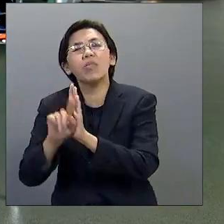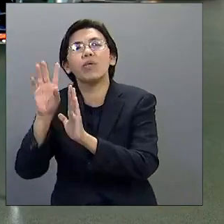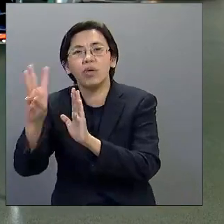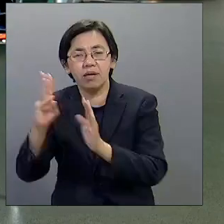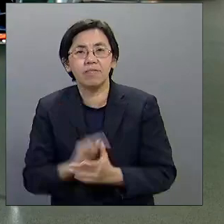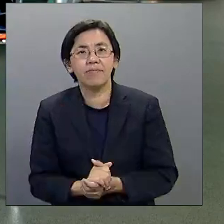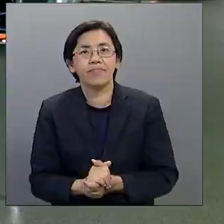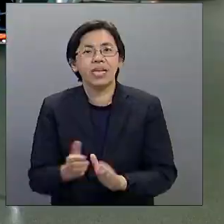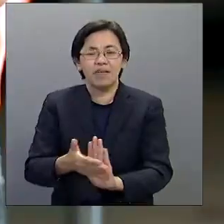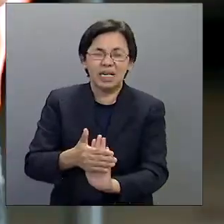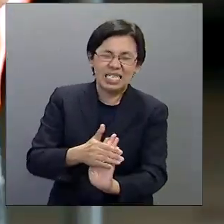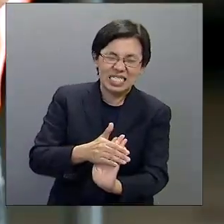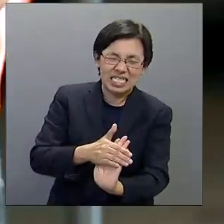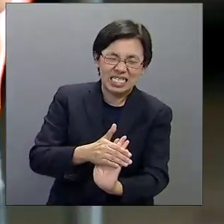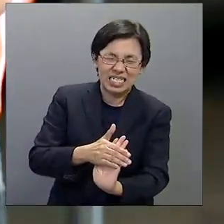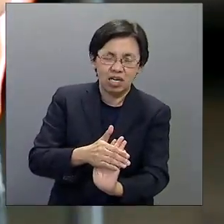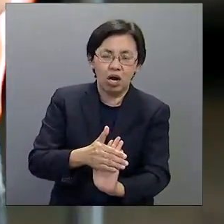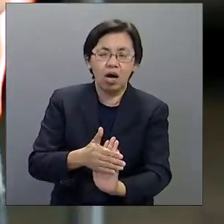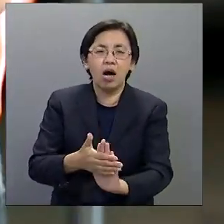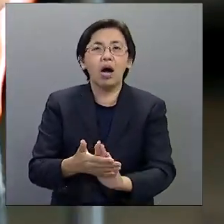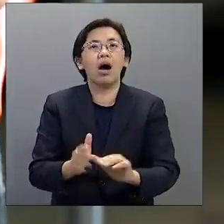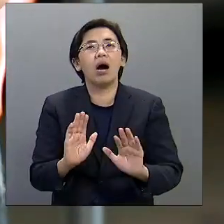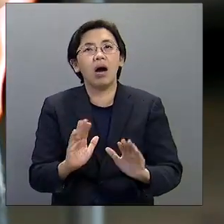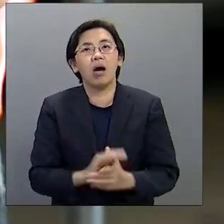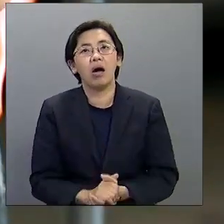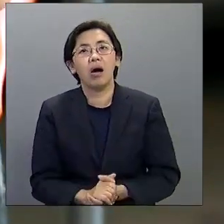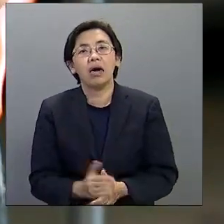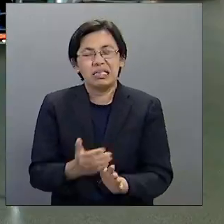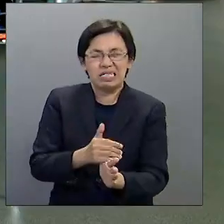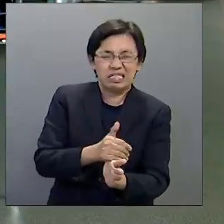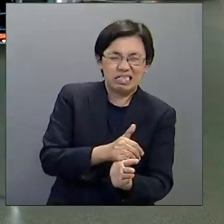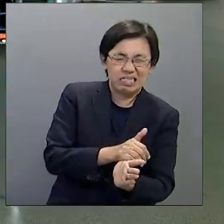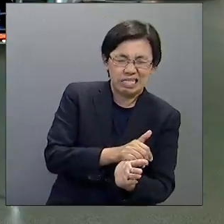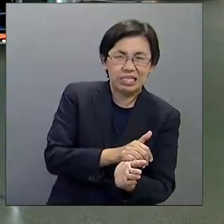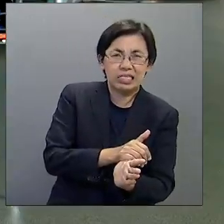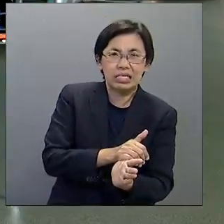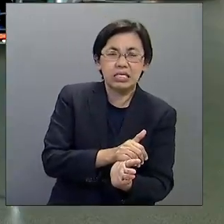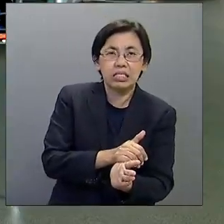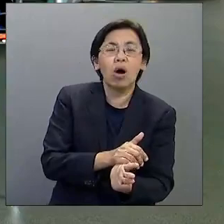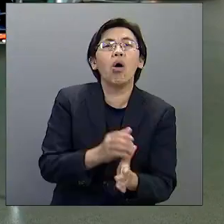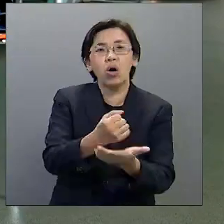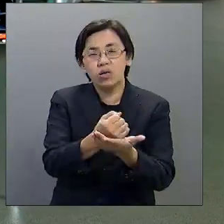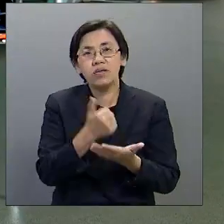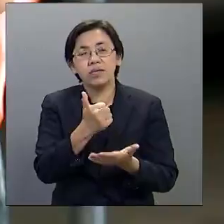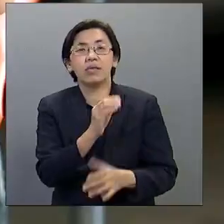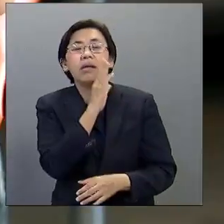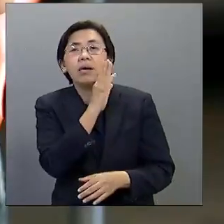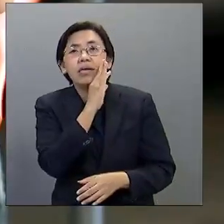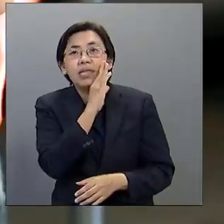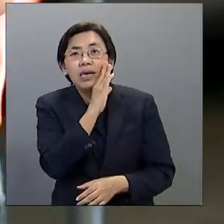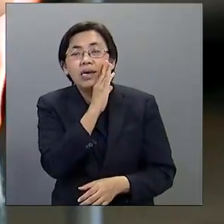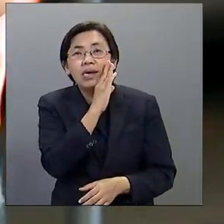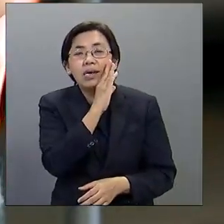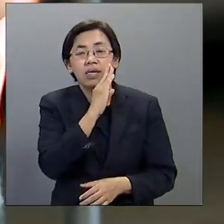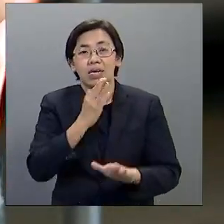ออกเอง ใช่ ใช่ อันนี้ทำเผื่อไว้ได้ไหมคะเผื่อเป็นมันจะช่วยไหม ช่วยค่ะช่วยได้ถ้าเราเตรียมกล้ามเนื้อให้พร้อ